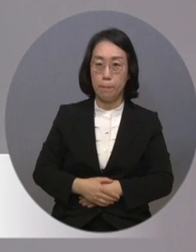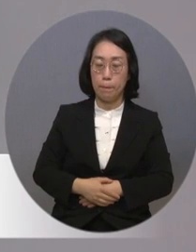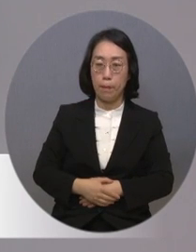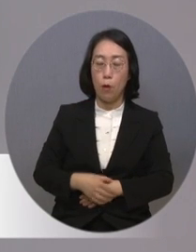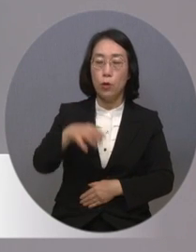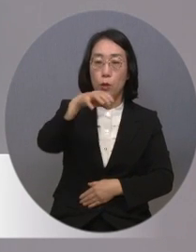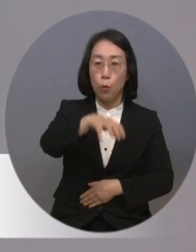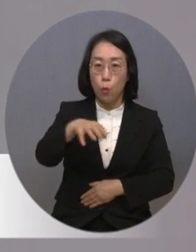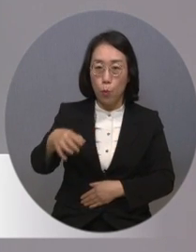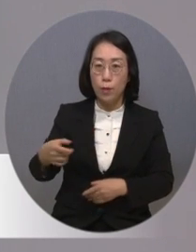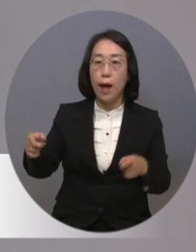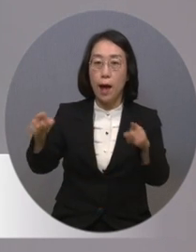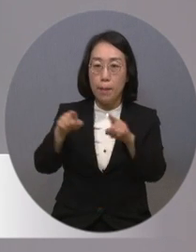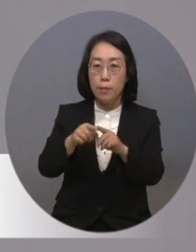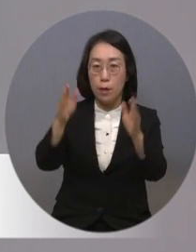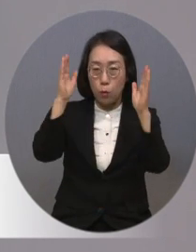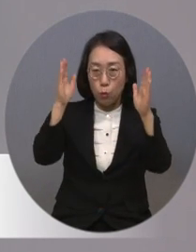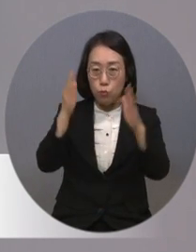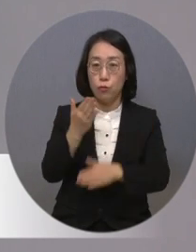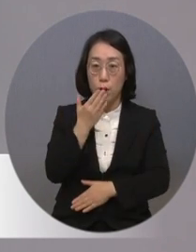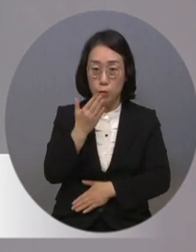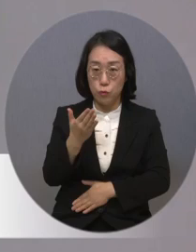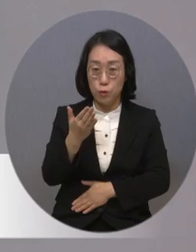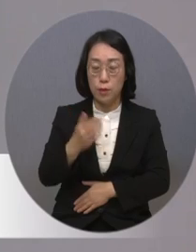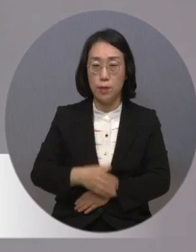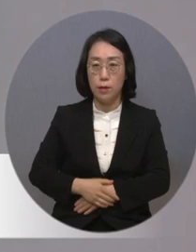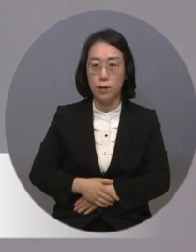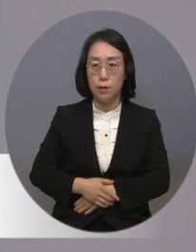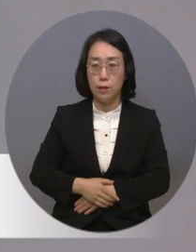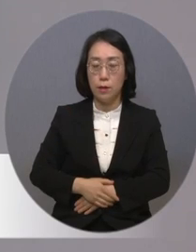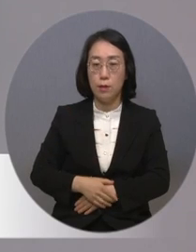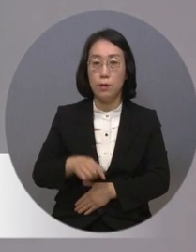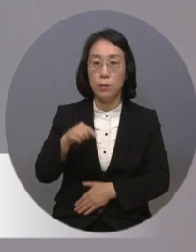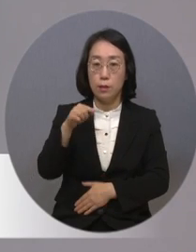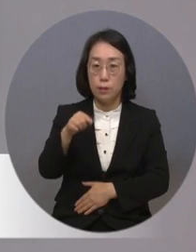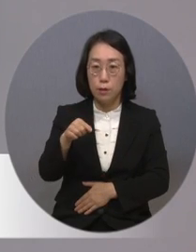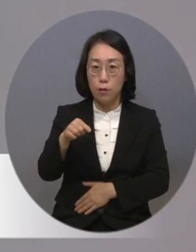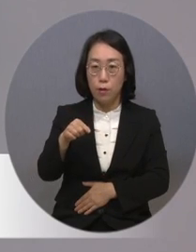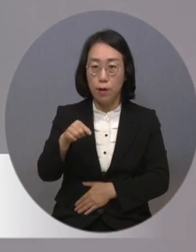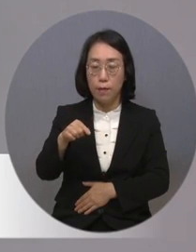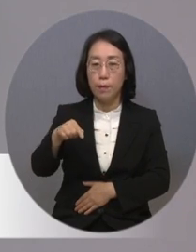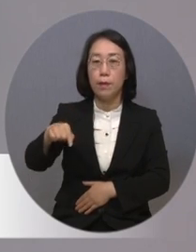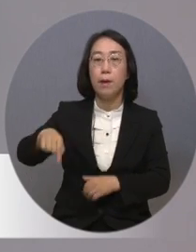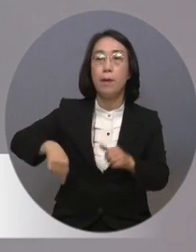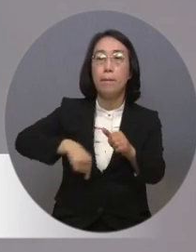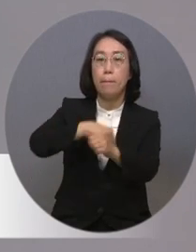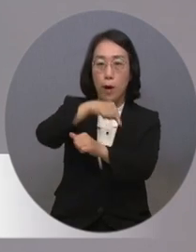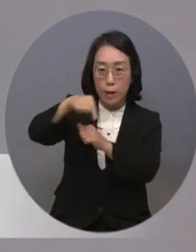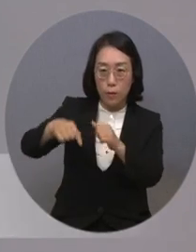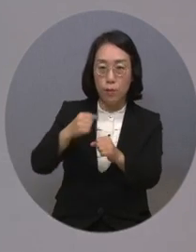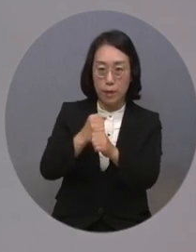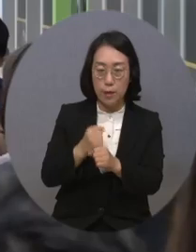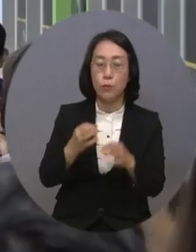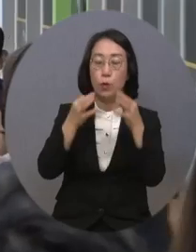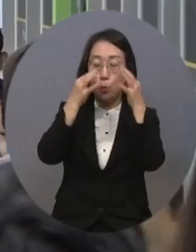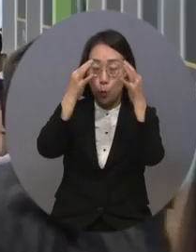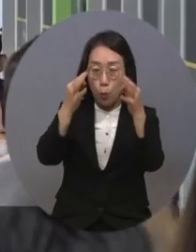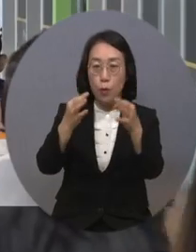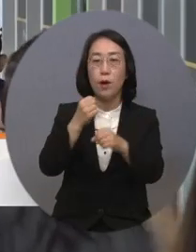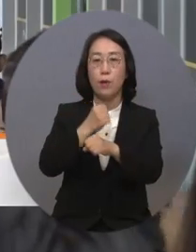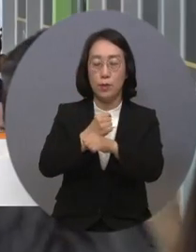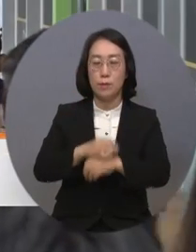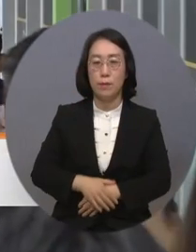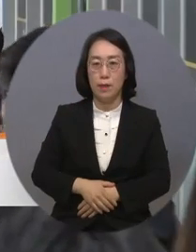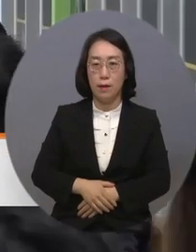어디서나 함께 학습할 수 있는 그러한 학습 체계를 만들려고 노력하고 있습니다.